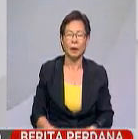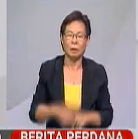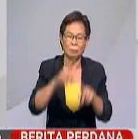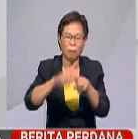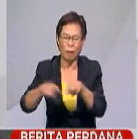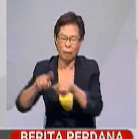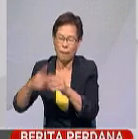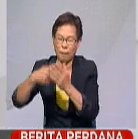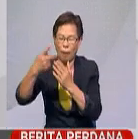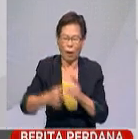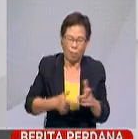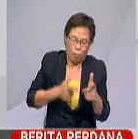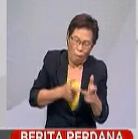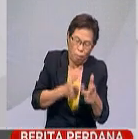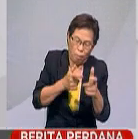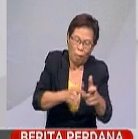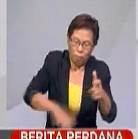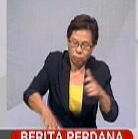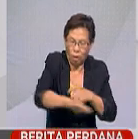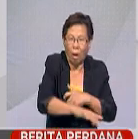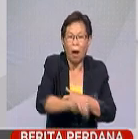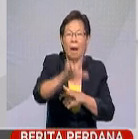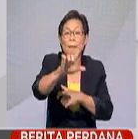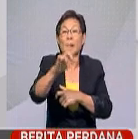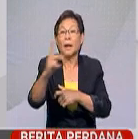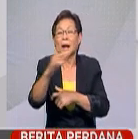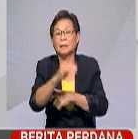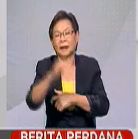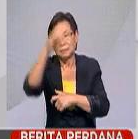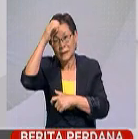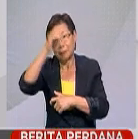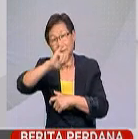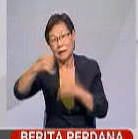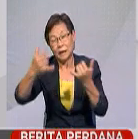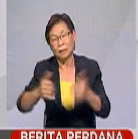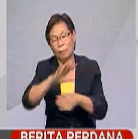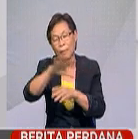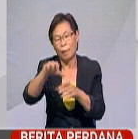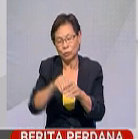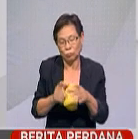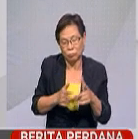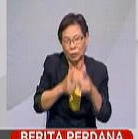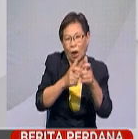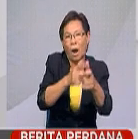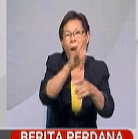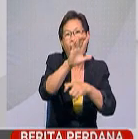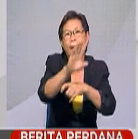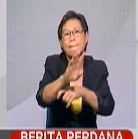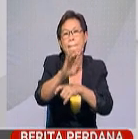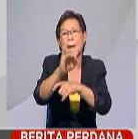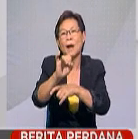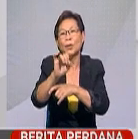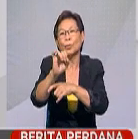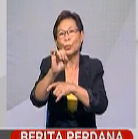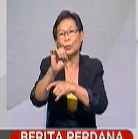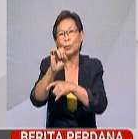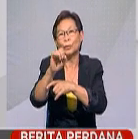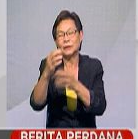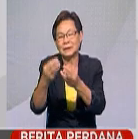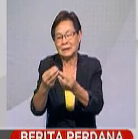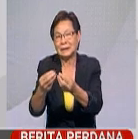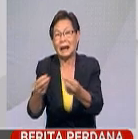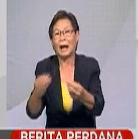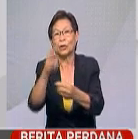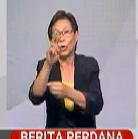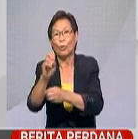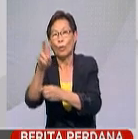Pelbagai program larian diadakan di sekitar Lembah Kelang dan Cyberjaya hari ini. Ia termasuk larian biodegradasi 2020 dan The Walk